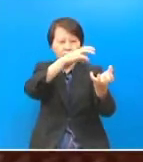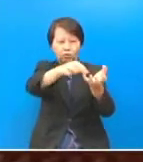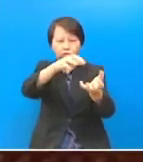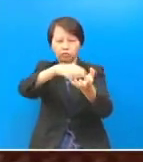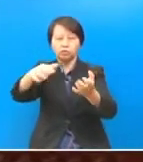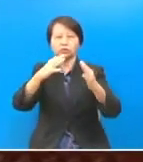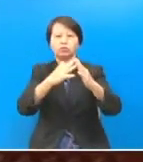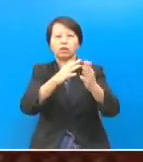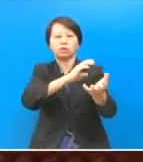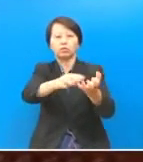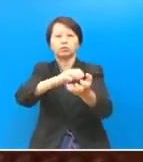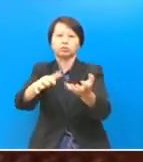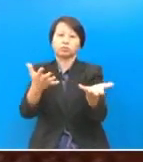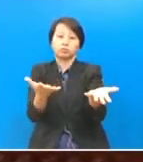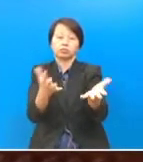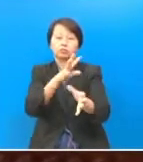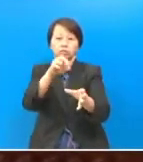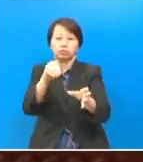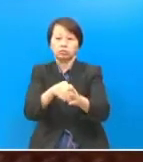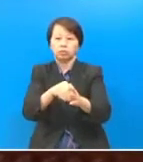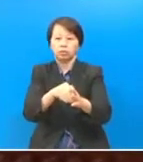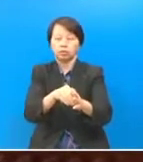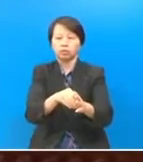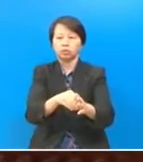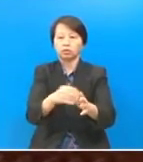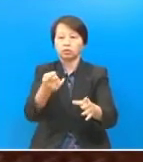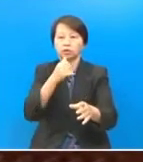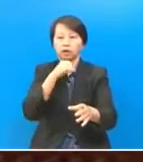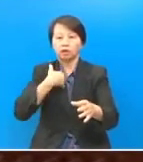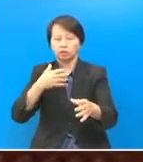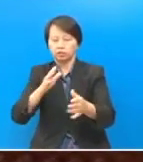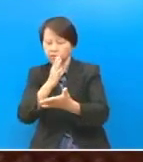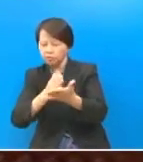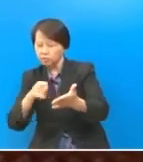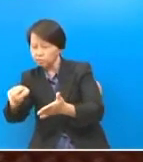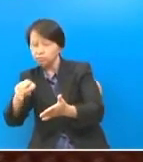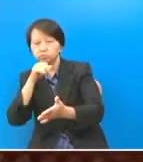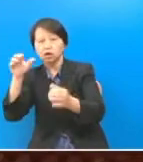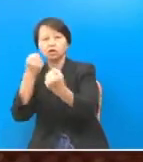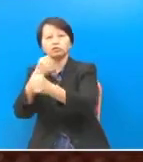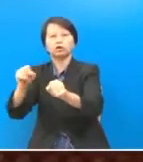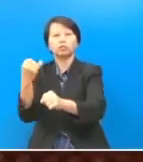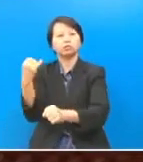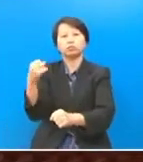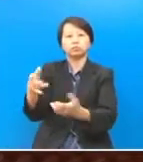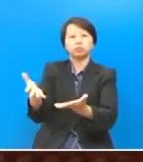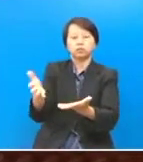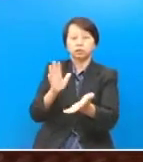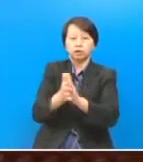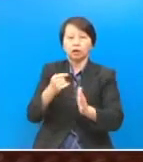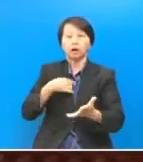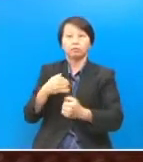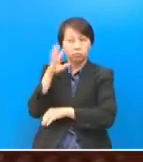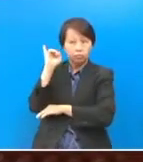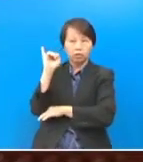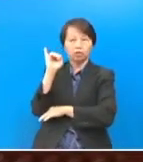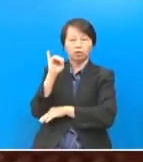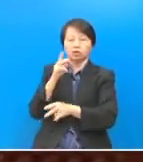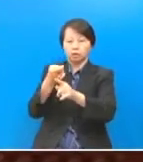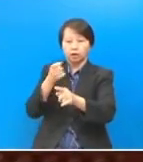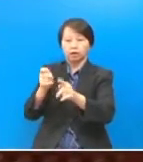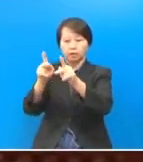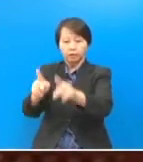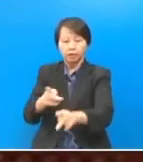unit rumah tersebut termasuk kata crisetig yang masih tidak disiapkan sepenuhnya oleh itu saya perlukan jaminan daripada ph